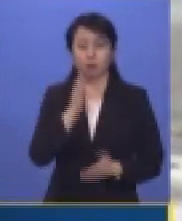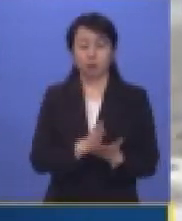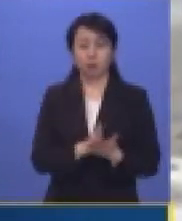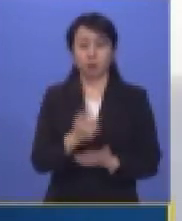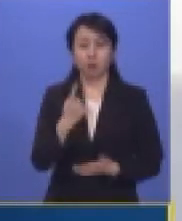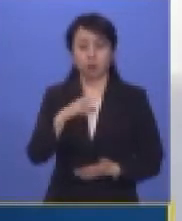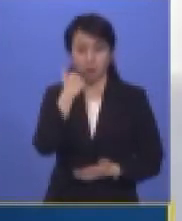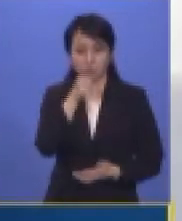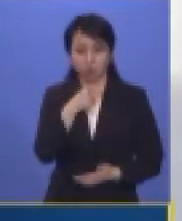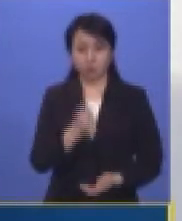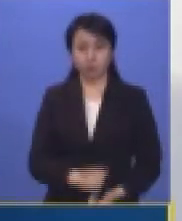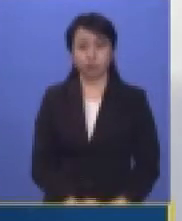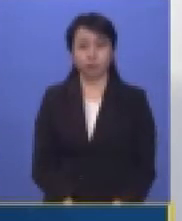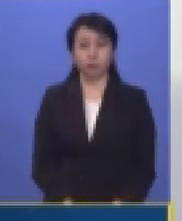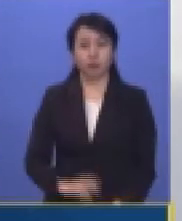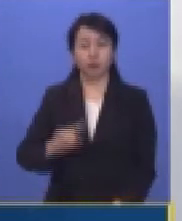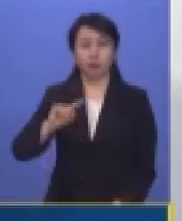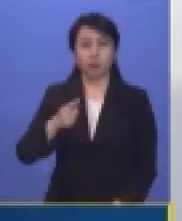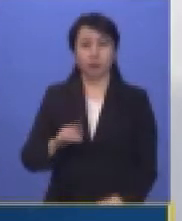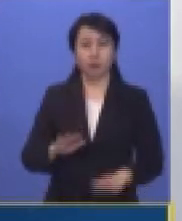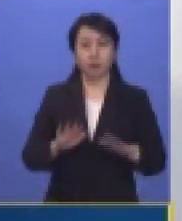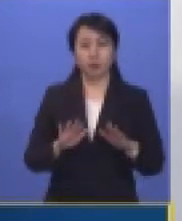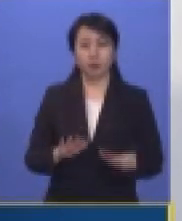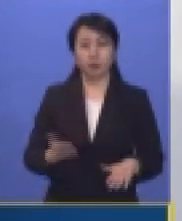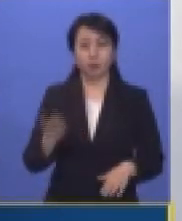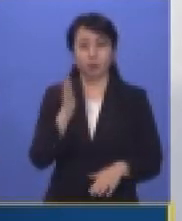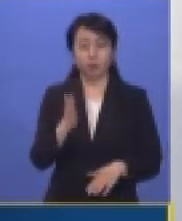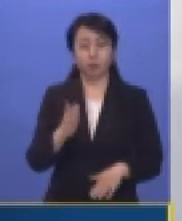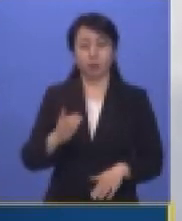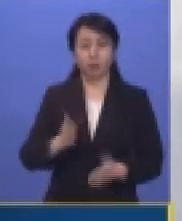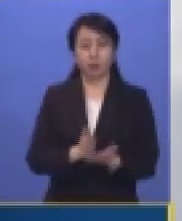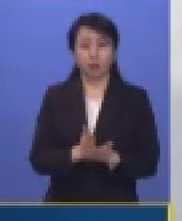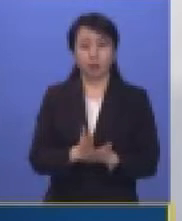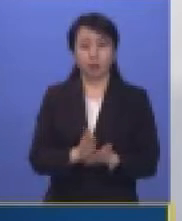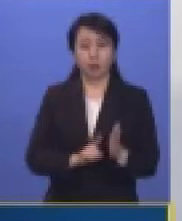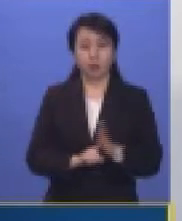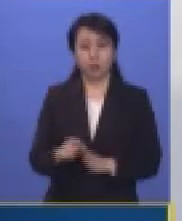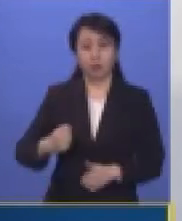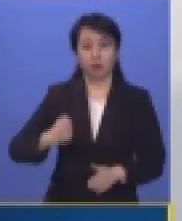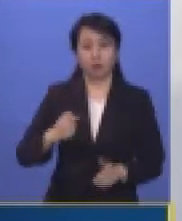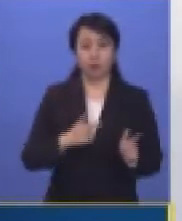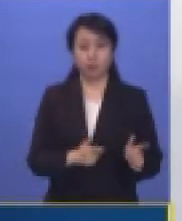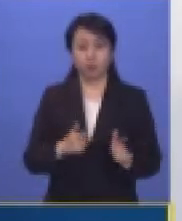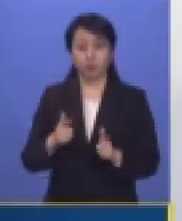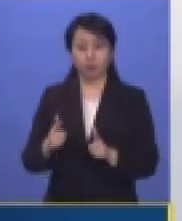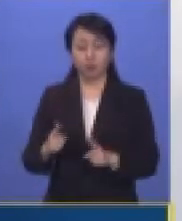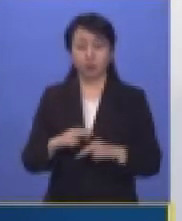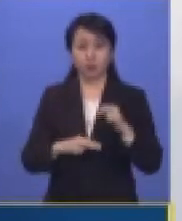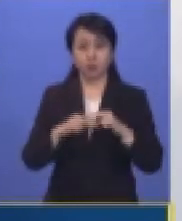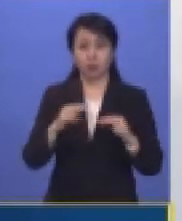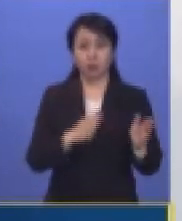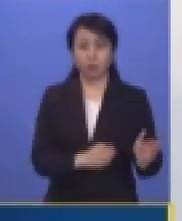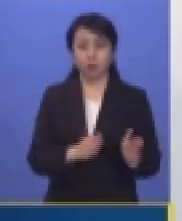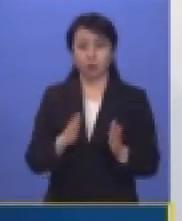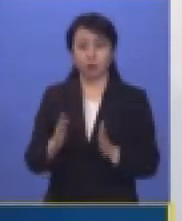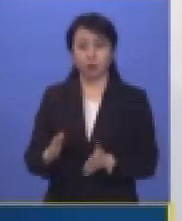– 1 год. На первом этапе у них будет начальная военная подготовка проходить, занятия по строевой подготовке, по